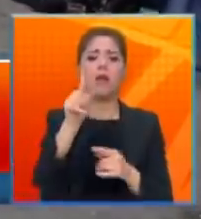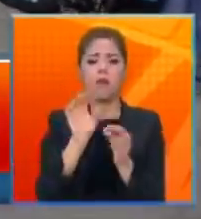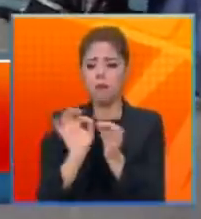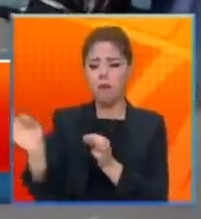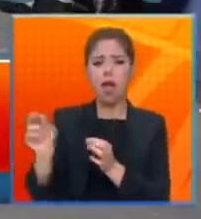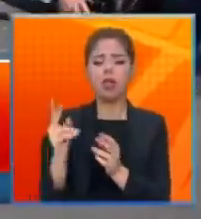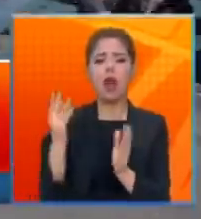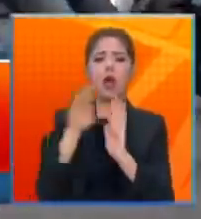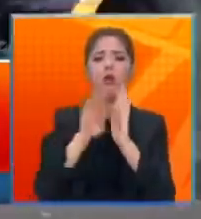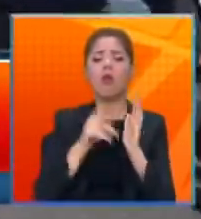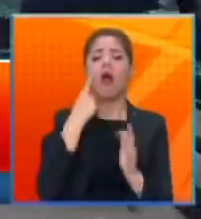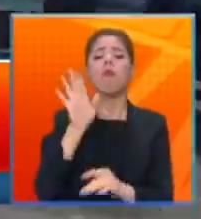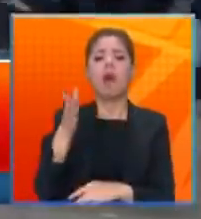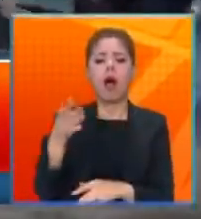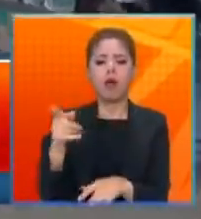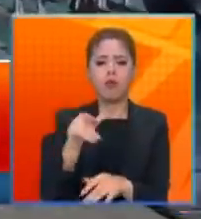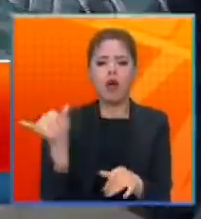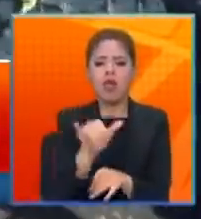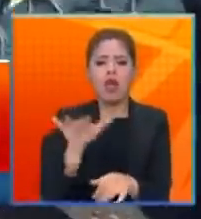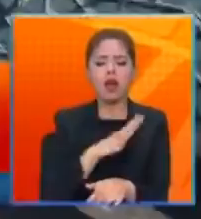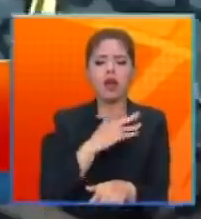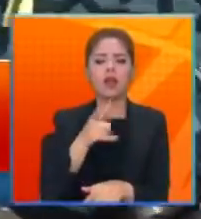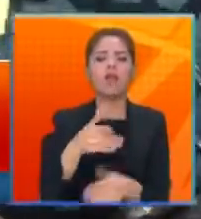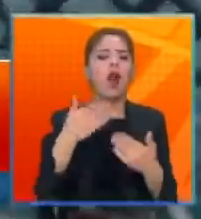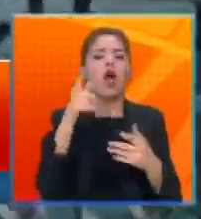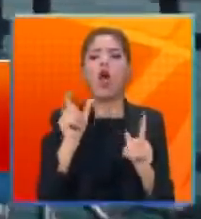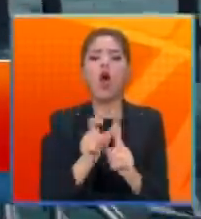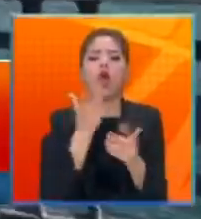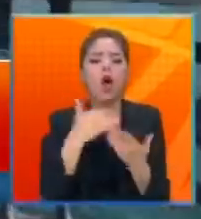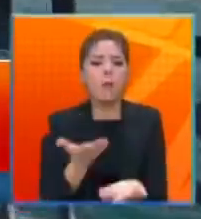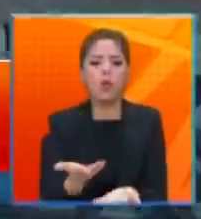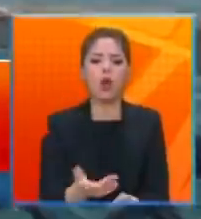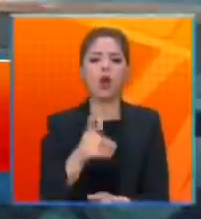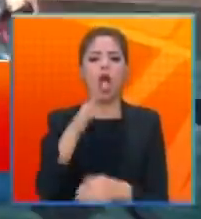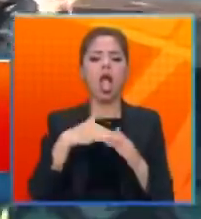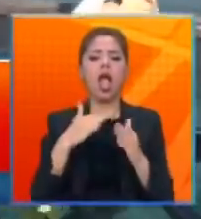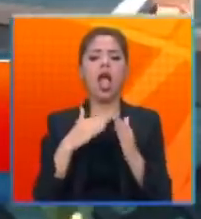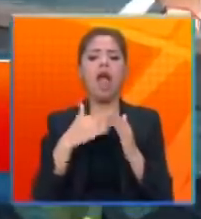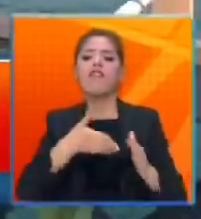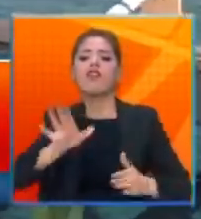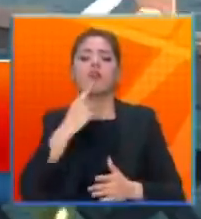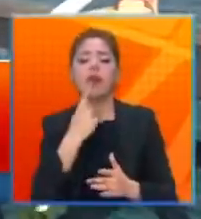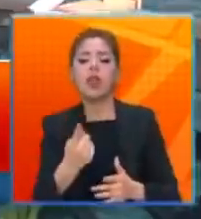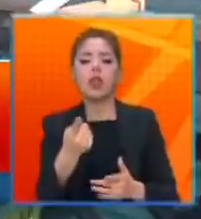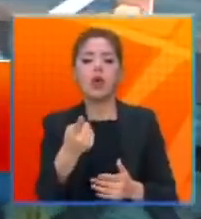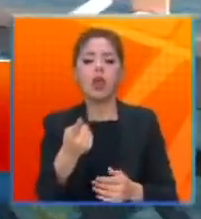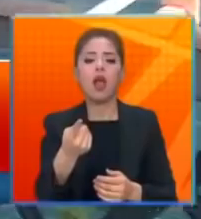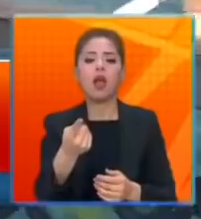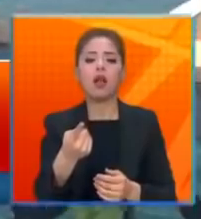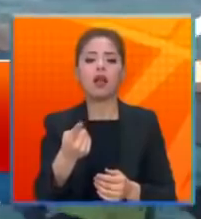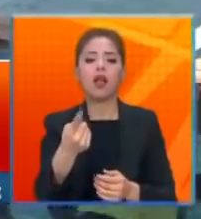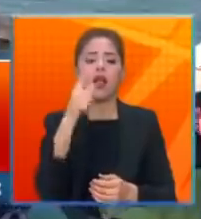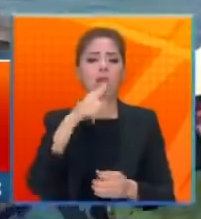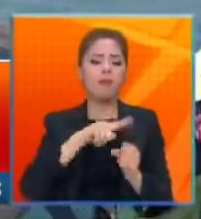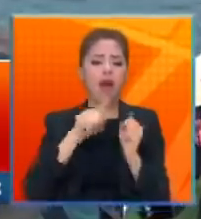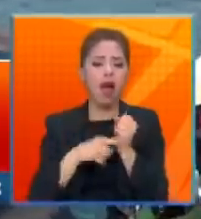bile uyulmamış. Şimdi sormak istiyorum, niye buralar acaba bugün? Efendim, evden çıkmayın diyorlar ama. Bir